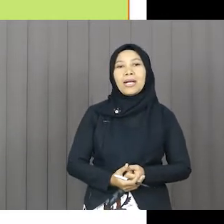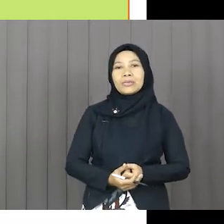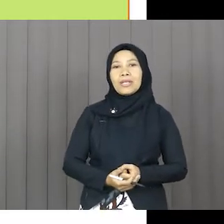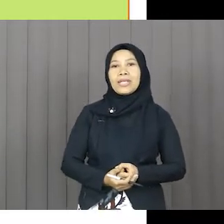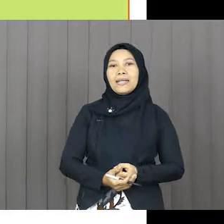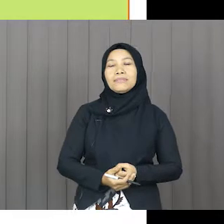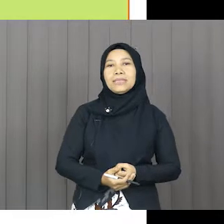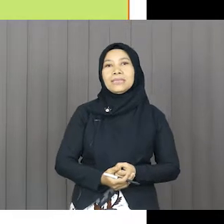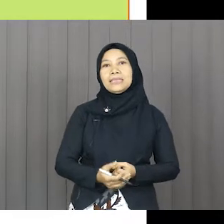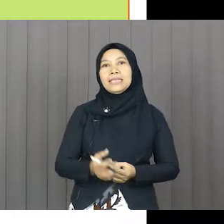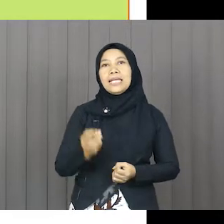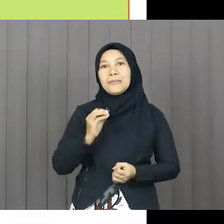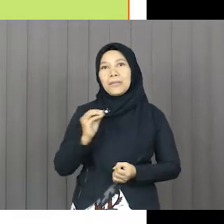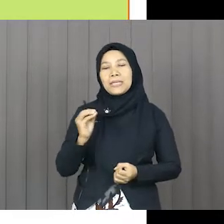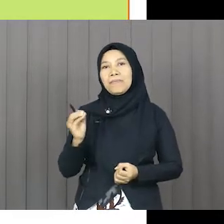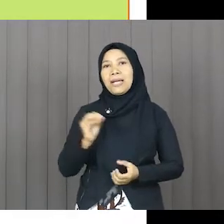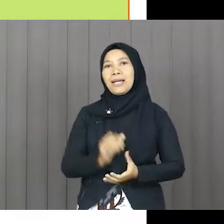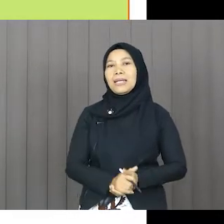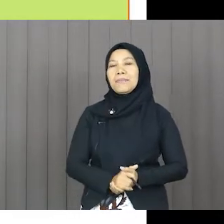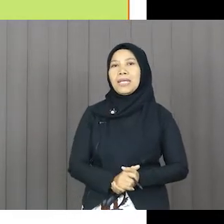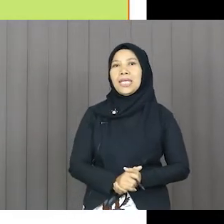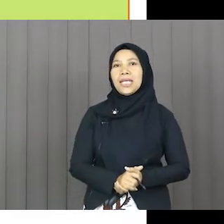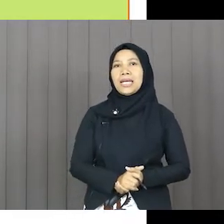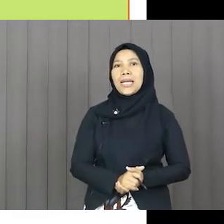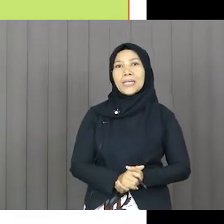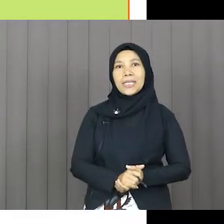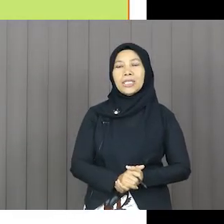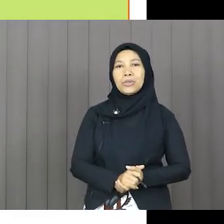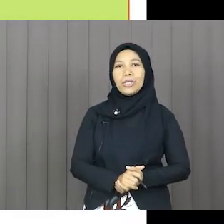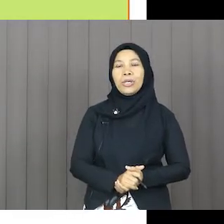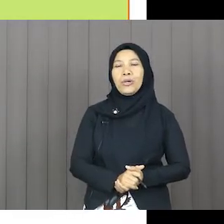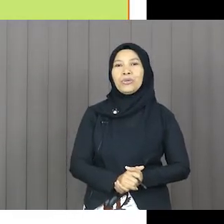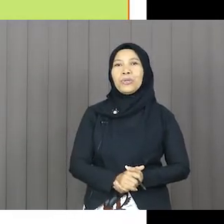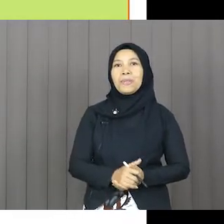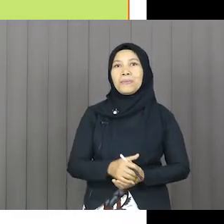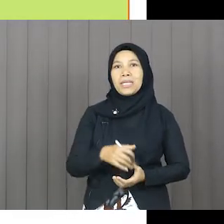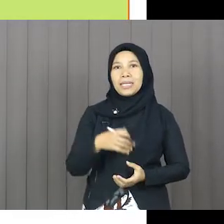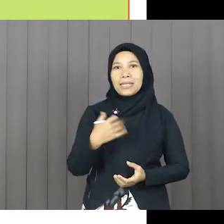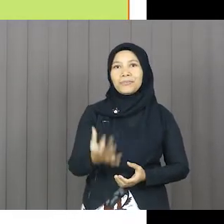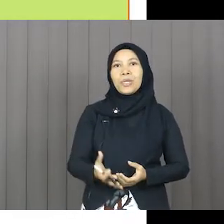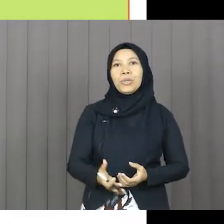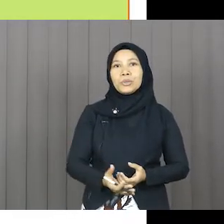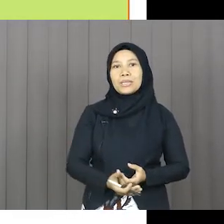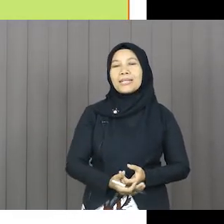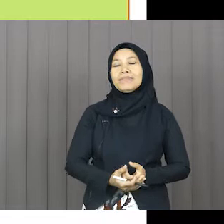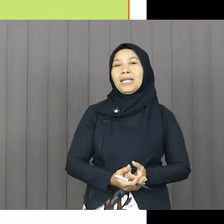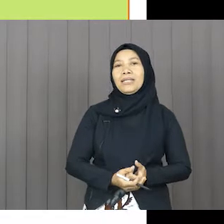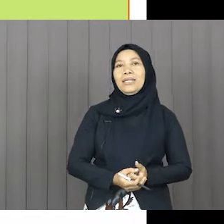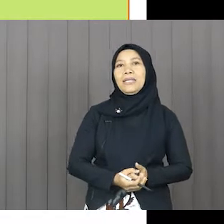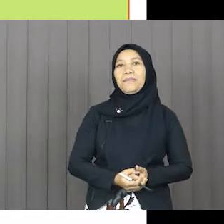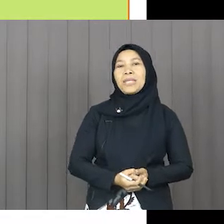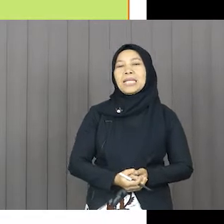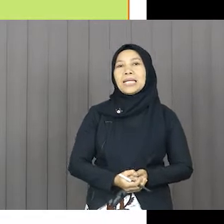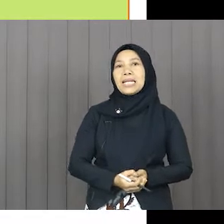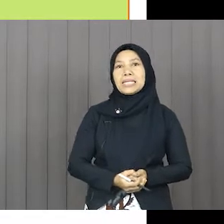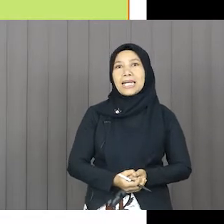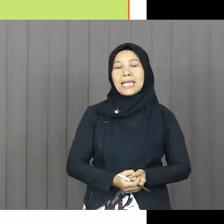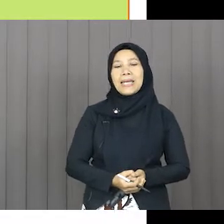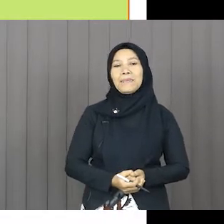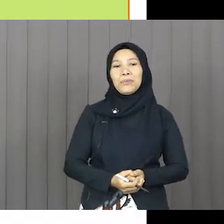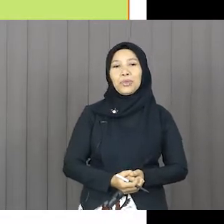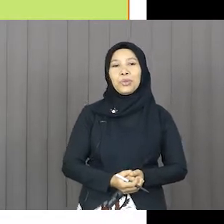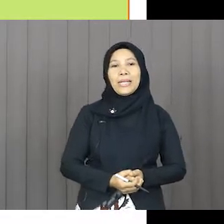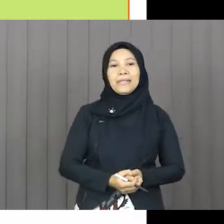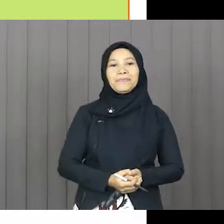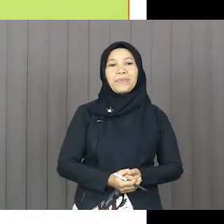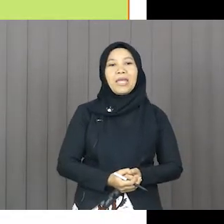Banyak faktor yang menjadi pertimbangan bagi negara kreditur untuk memberikan utang bagi negara-negara